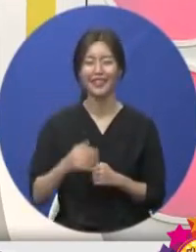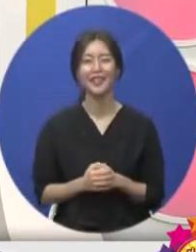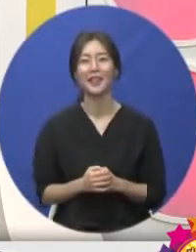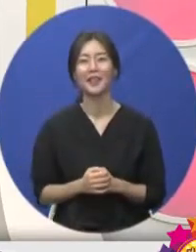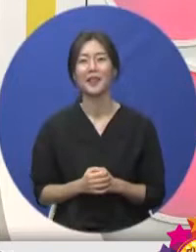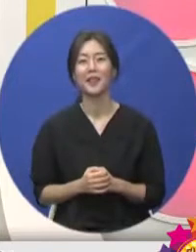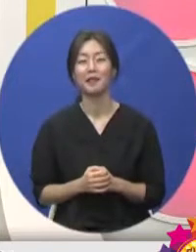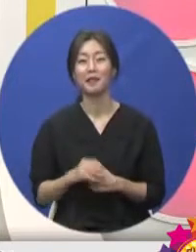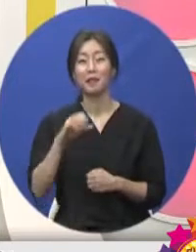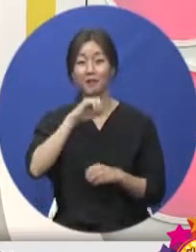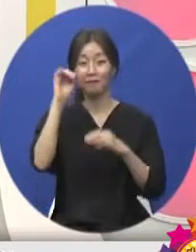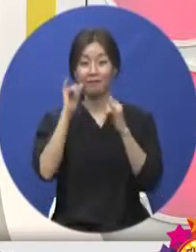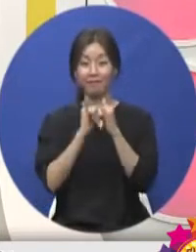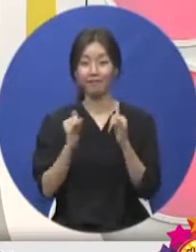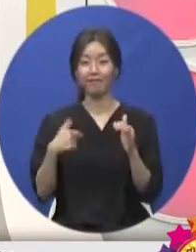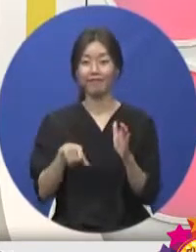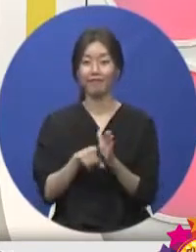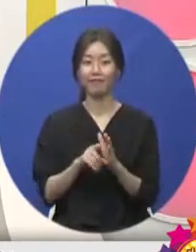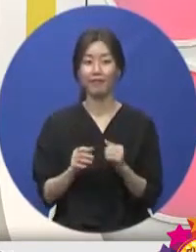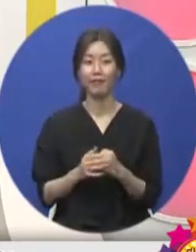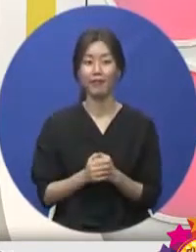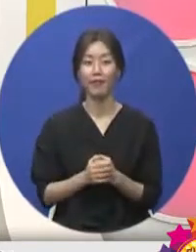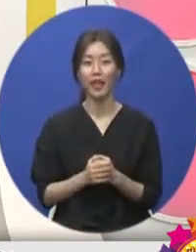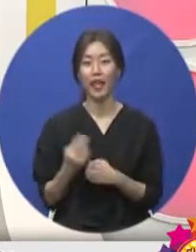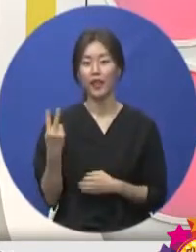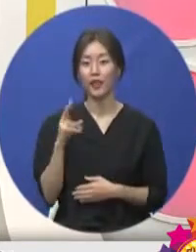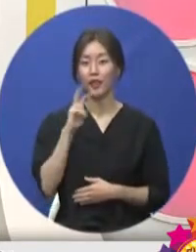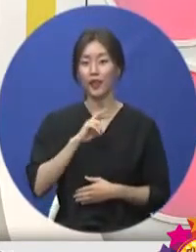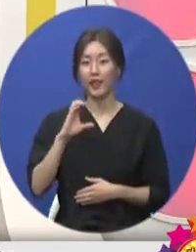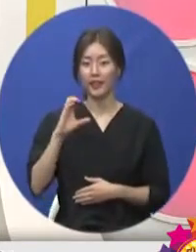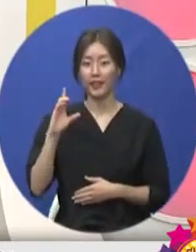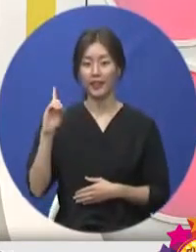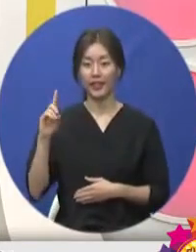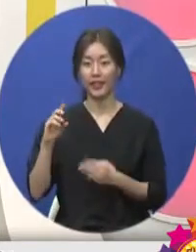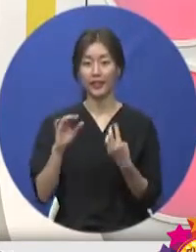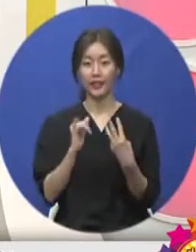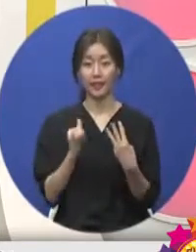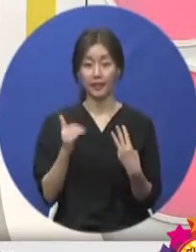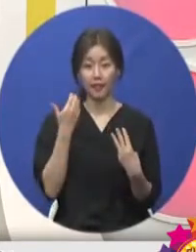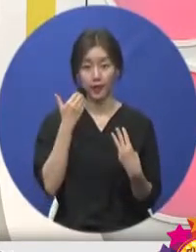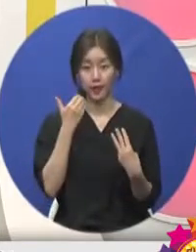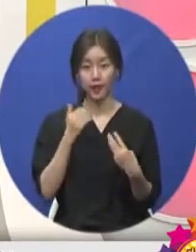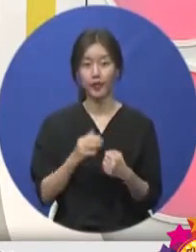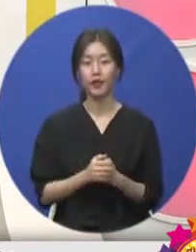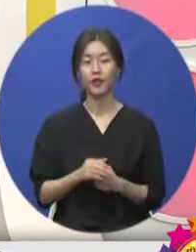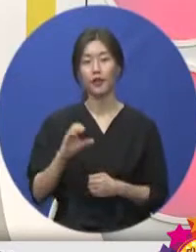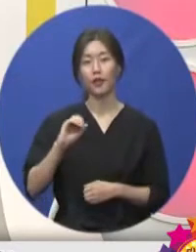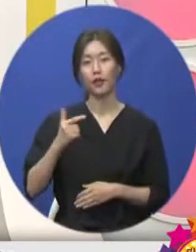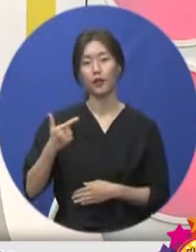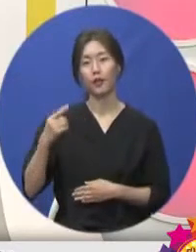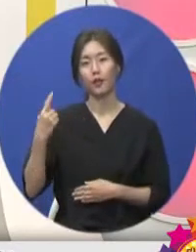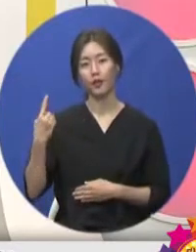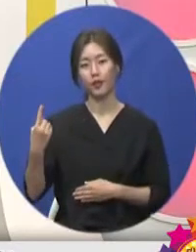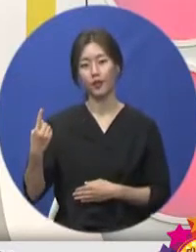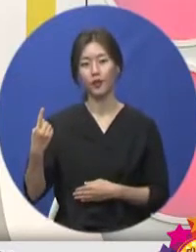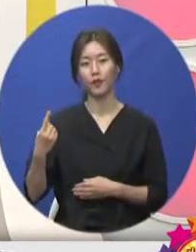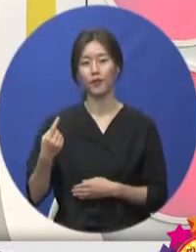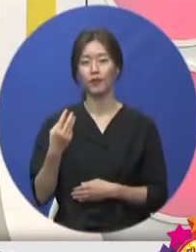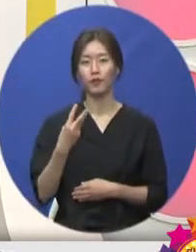맞추신 분께 뭘 드린가요? 네, MC들의 사인 CD 세 분 드리는데요. 네. 자, CD 당첨자 네.